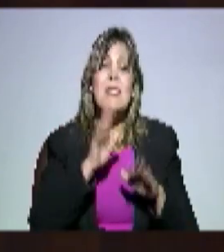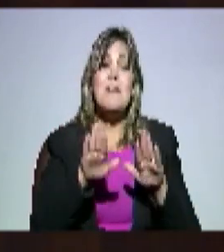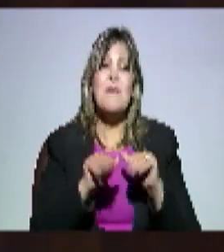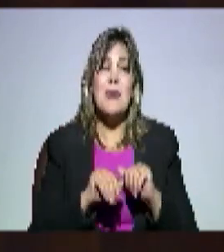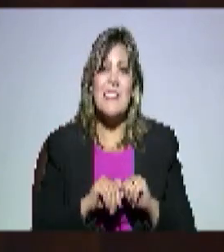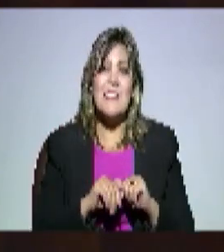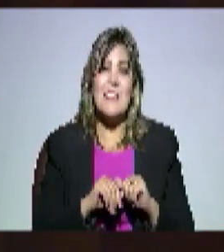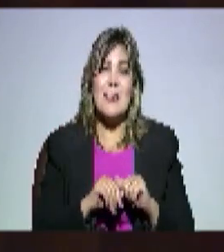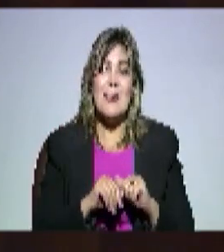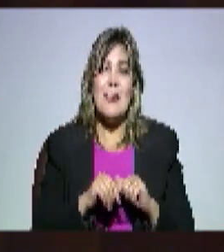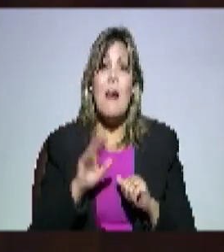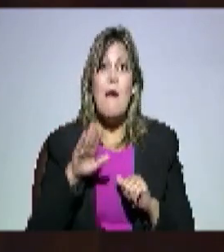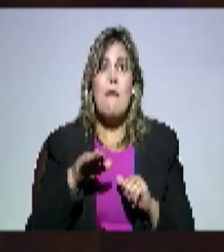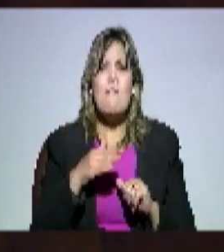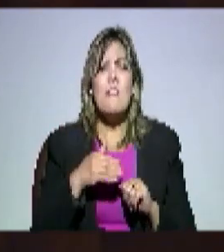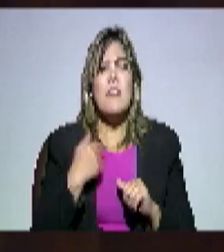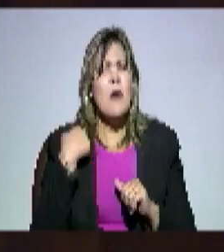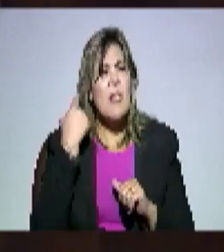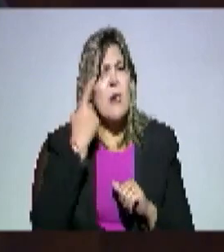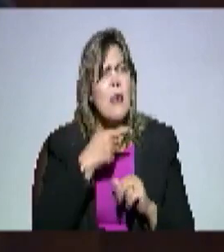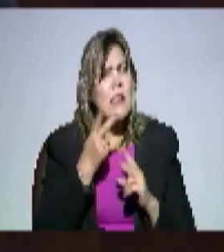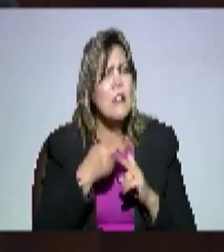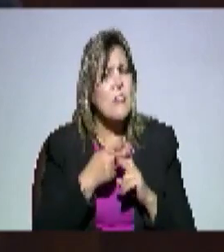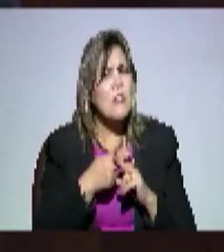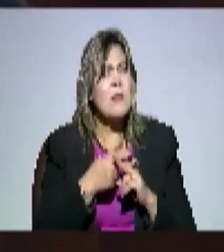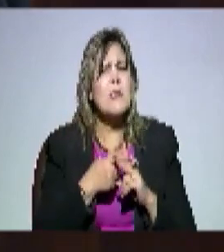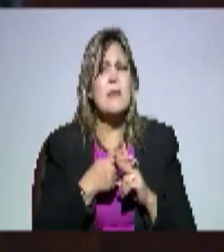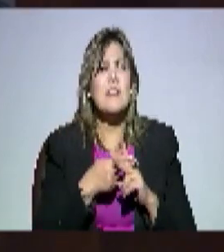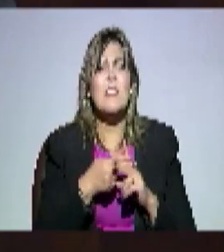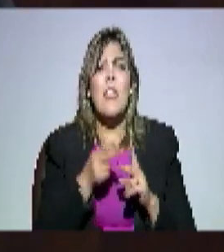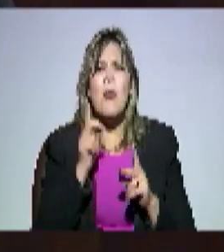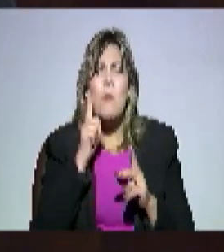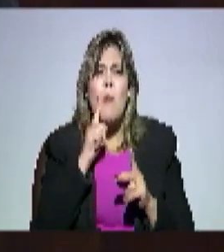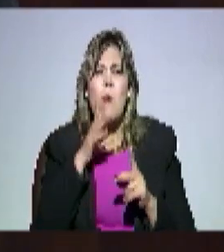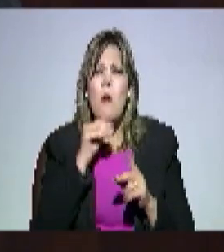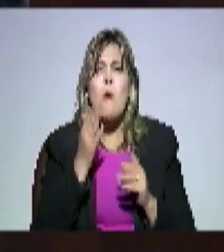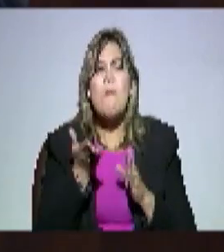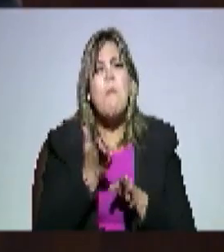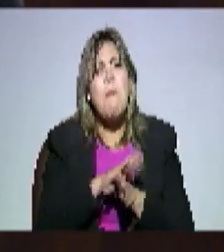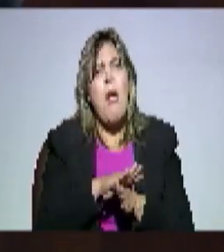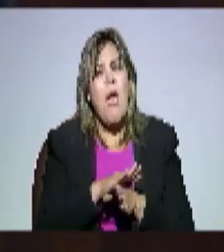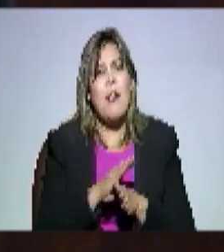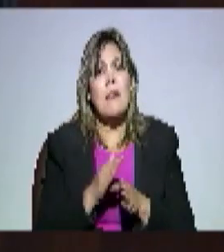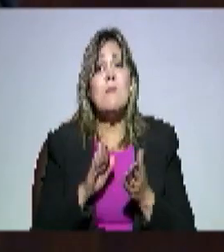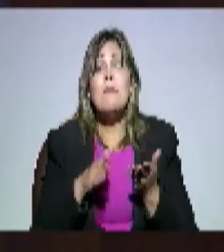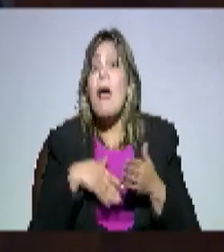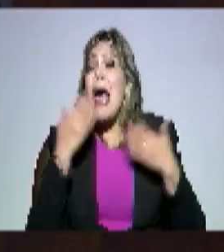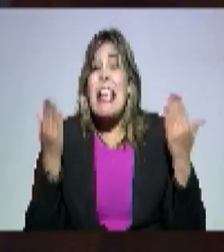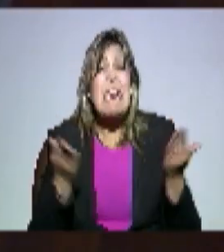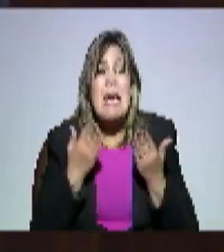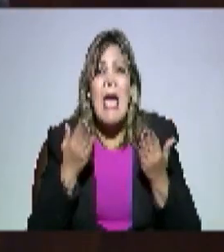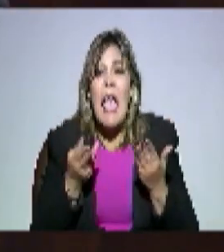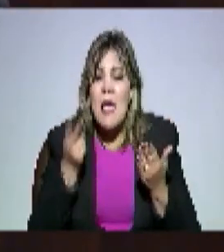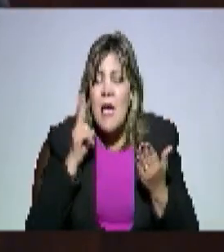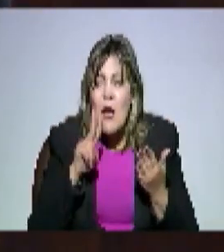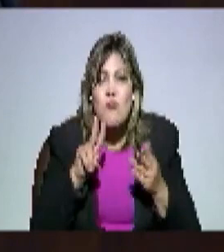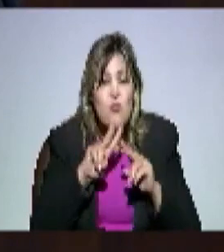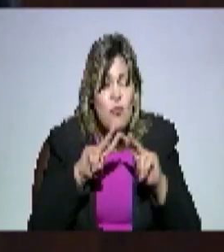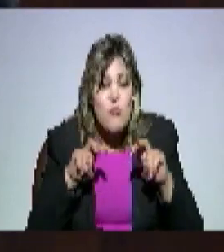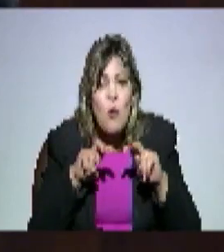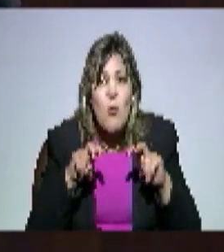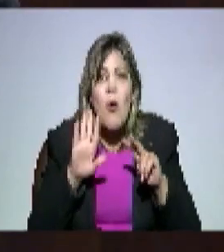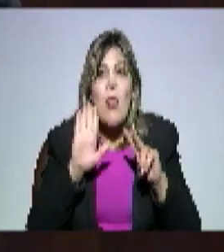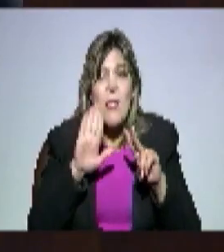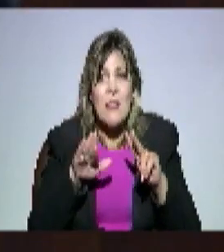في في ايتام في اي اي حاجه هتدوروا عليها هتلاقوا طلع اي حاله هتدوروا عليها